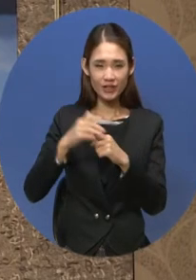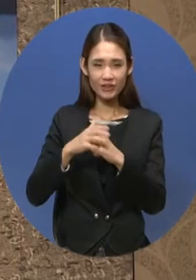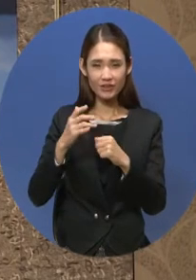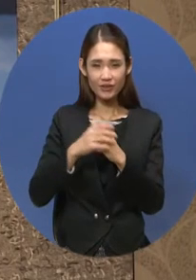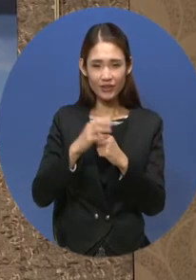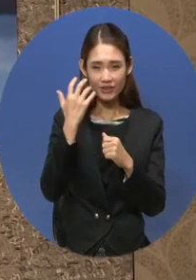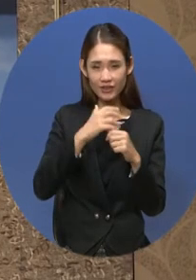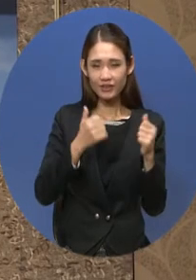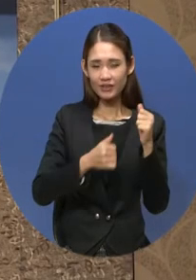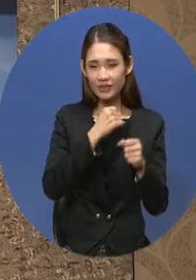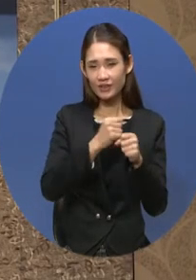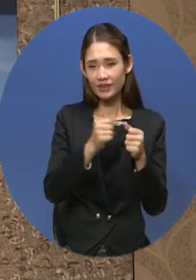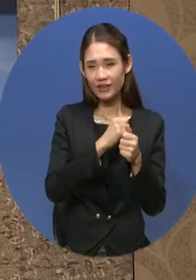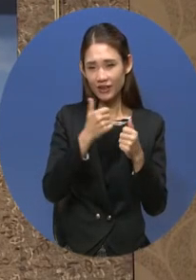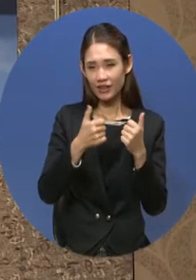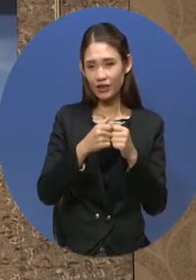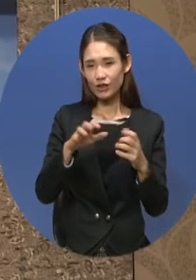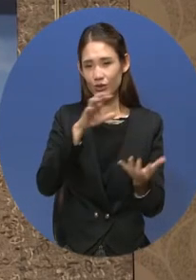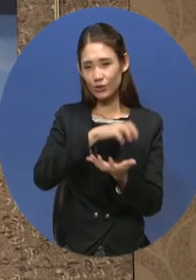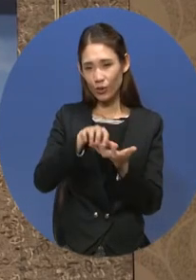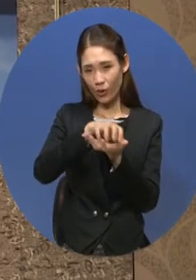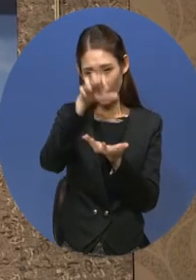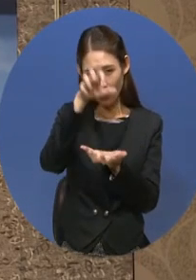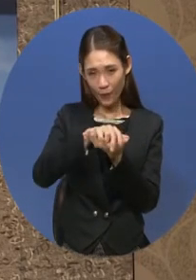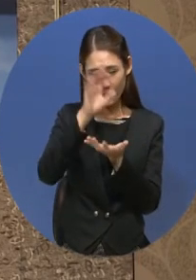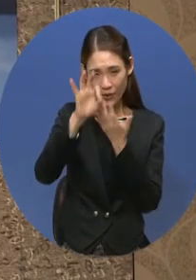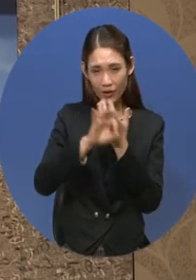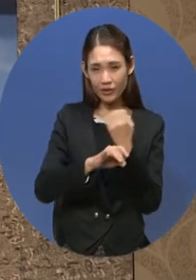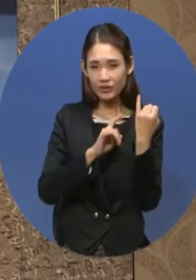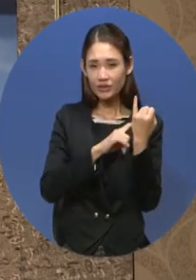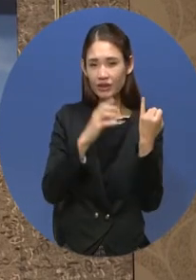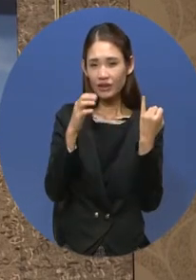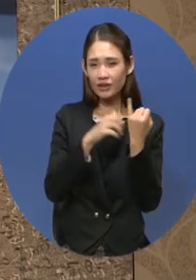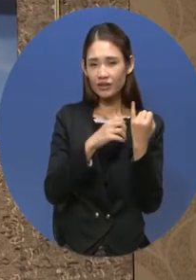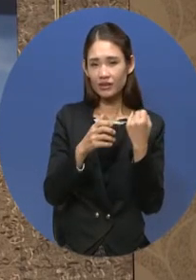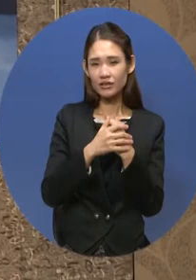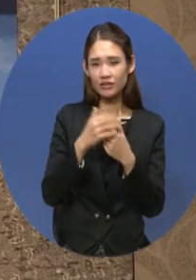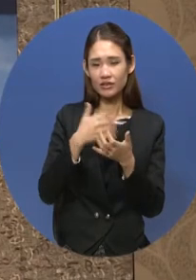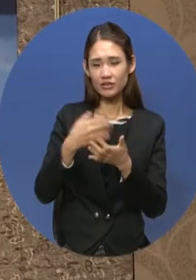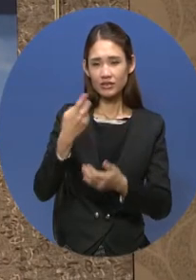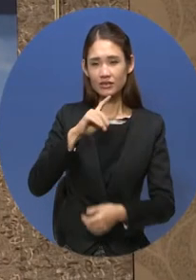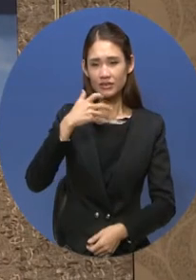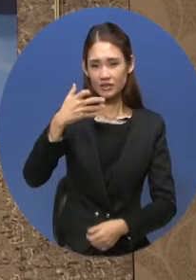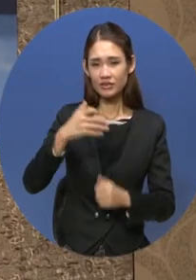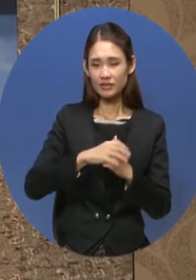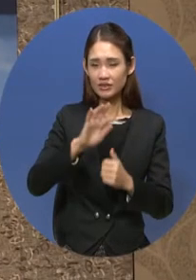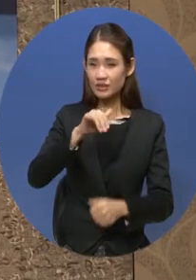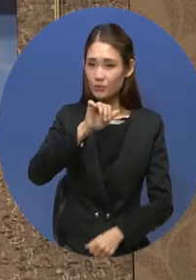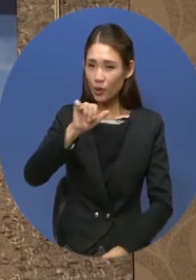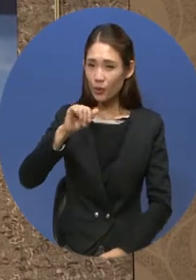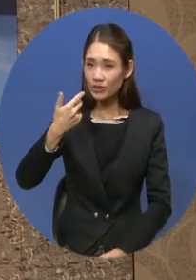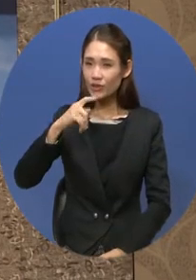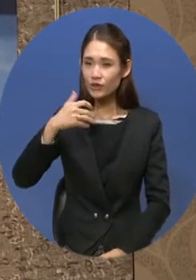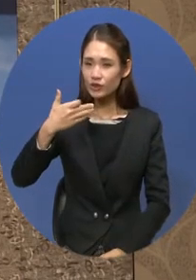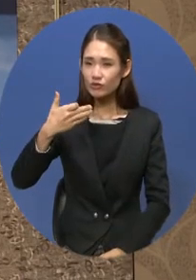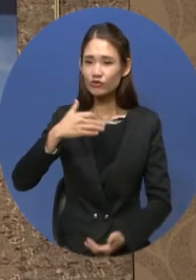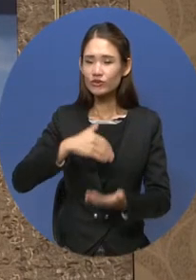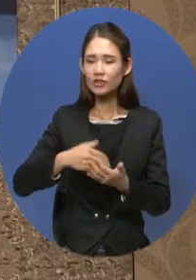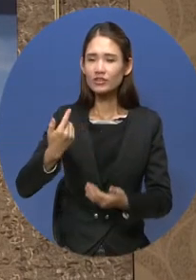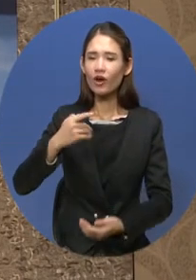상담소의 그 지원 현황 통계 자료를 보면 여성 장애인 성폭력 사건이 2018년 705명,